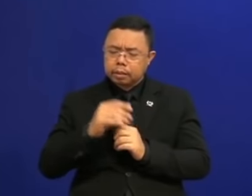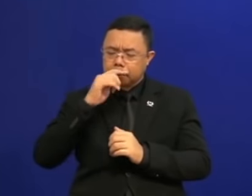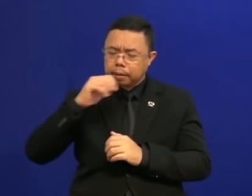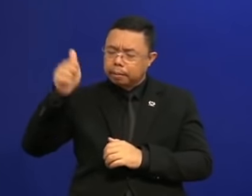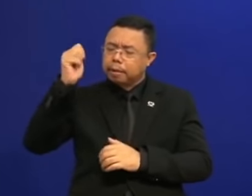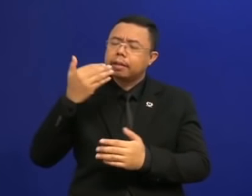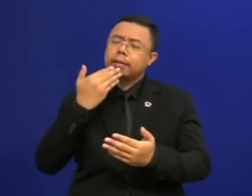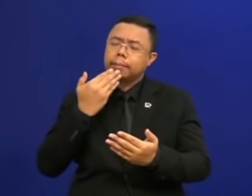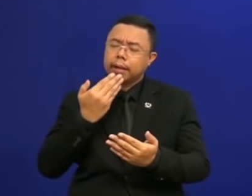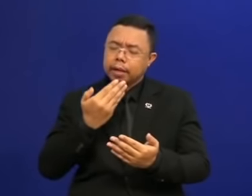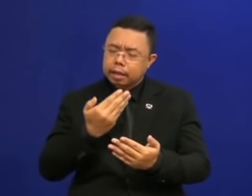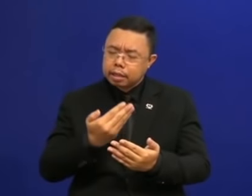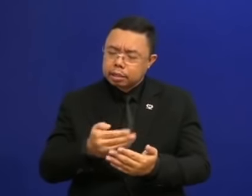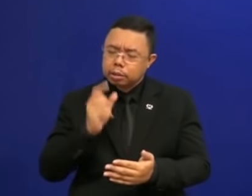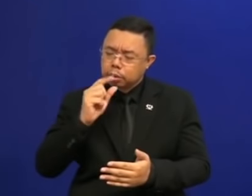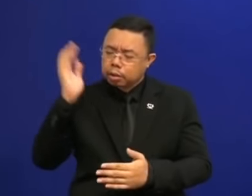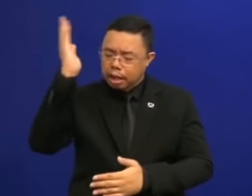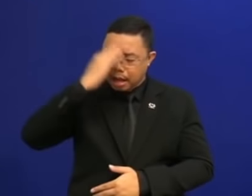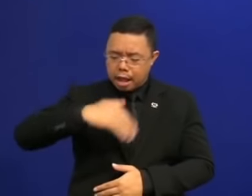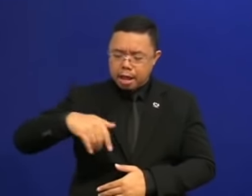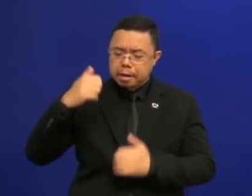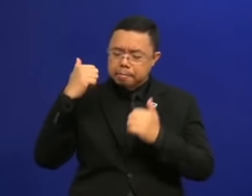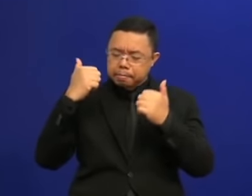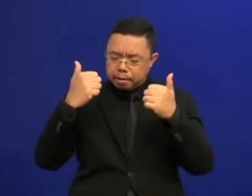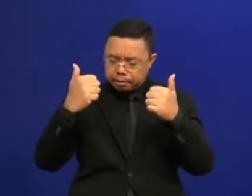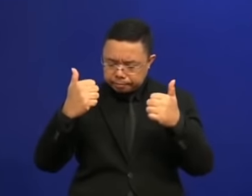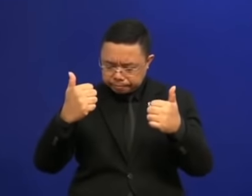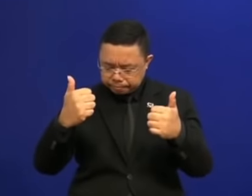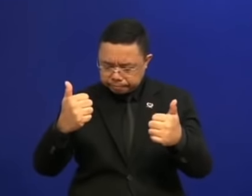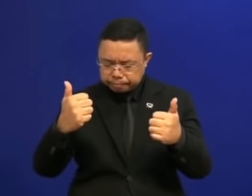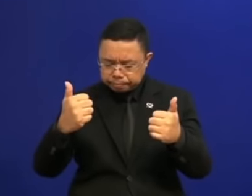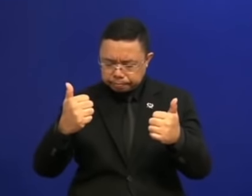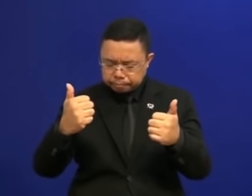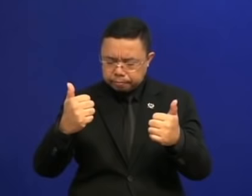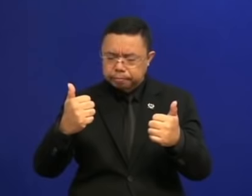Bapa, terima kasih untuk hari yang baik.